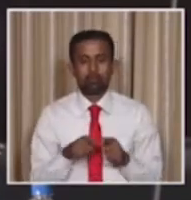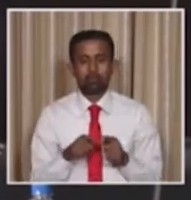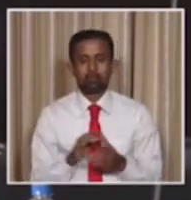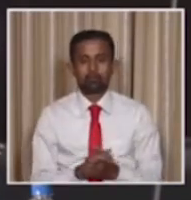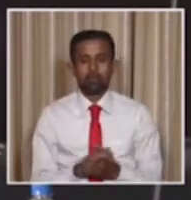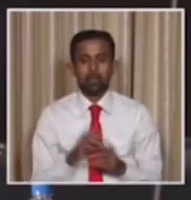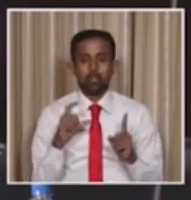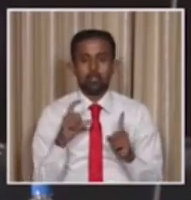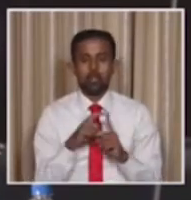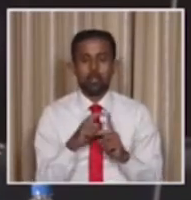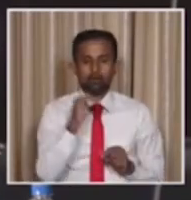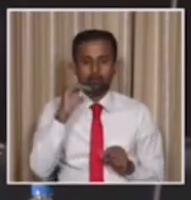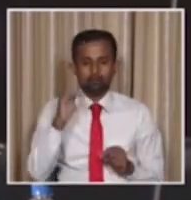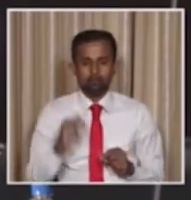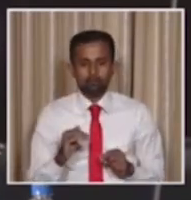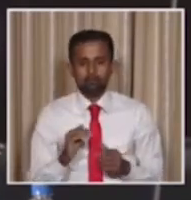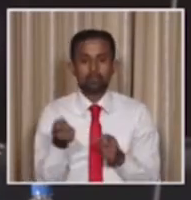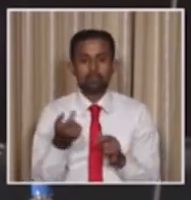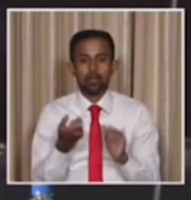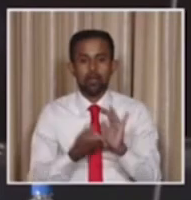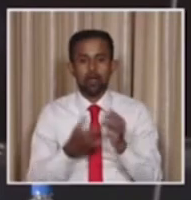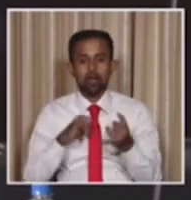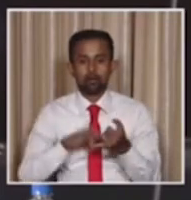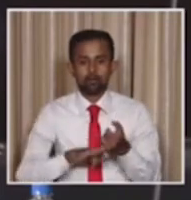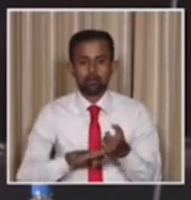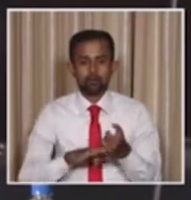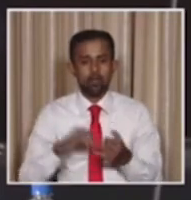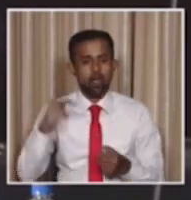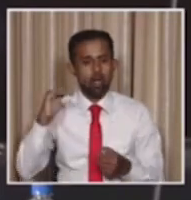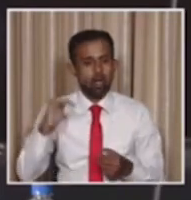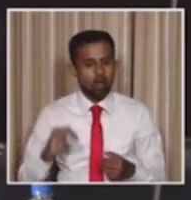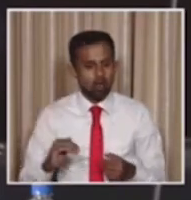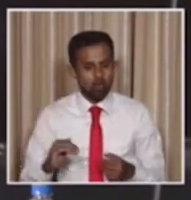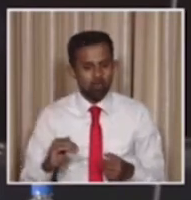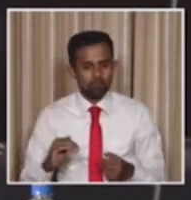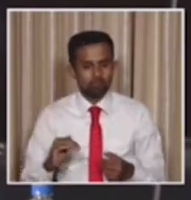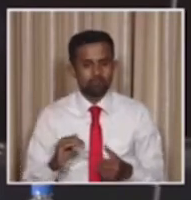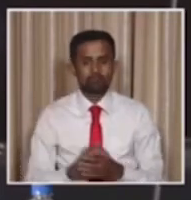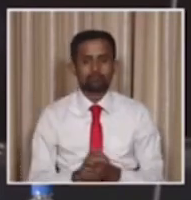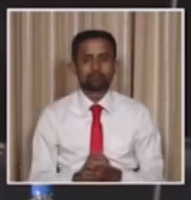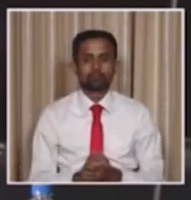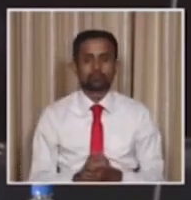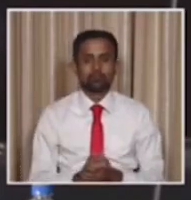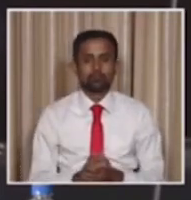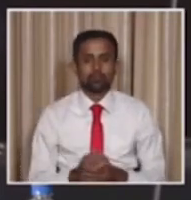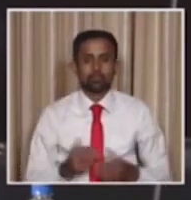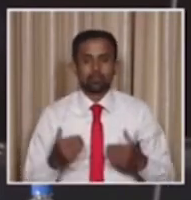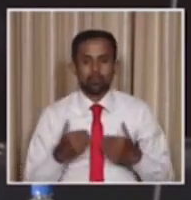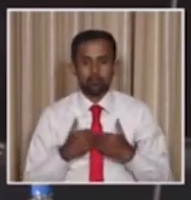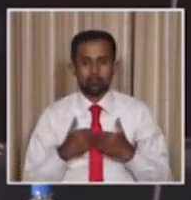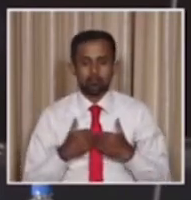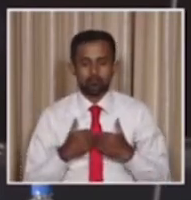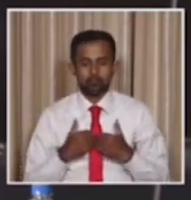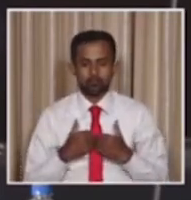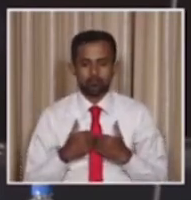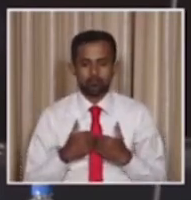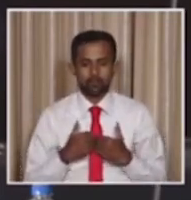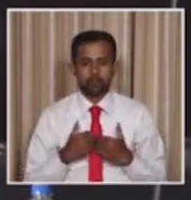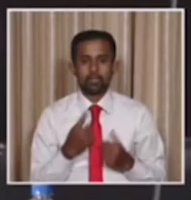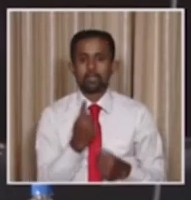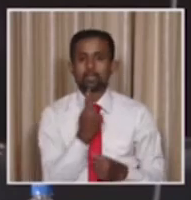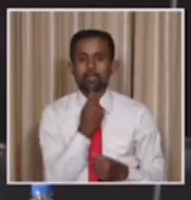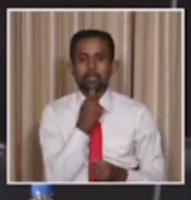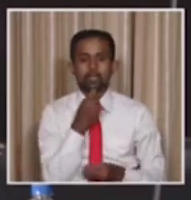குறைந்திருக்கின்றது. இப்பொழுதே தேயிலை கம்பெனிகள் டாலர் குறைந்திருக்கின்றது, அதனால் தேயிலை எங்களுக்கு லாபம் இல்லை என்ற விஷயத்தை இப்பொழுதே ஆரம்பித்து